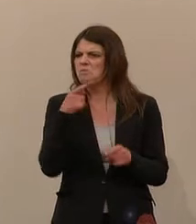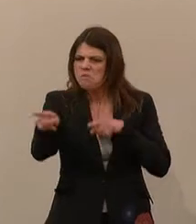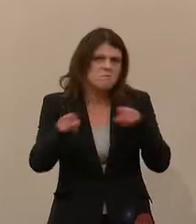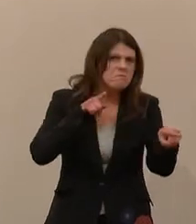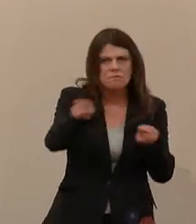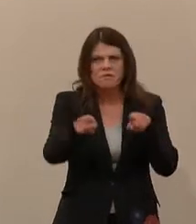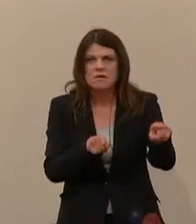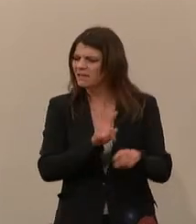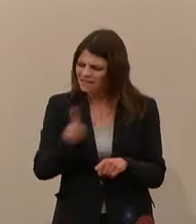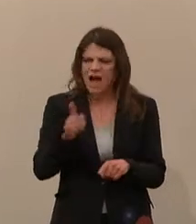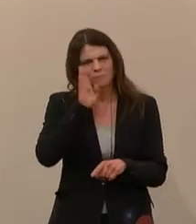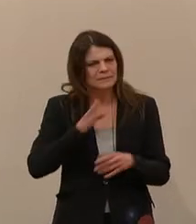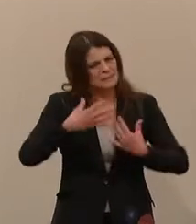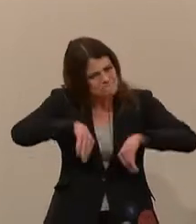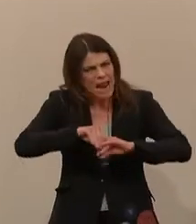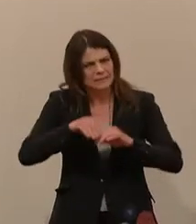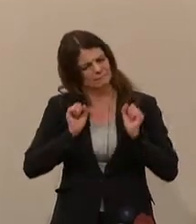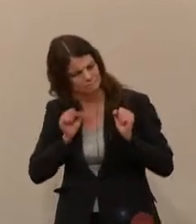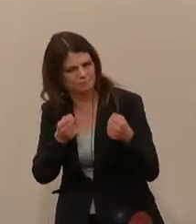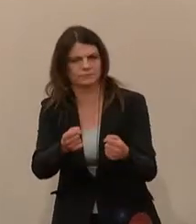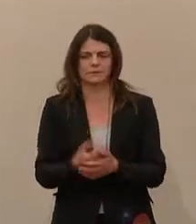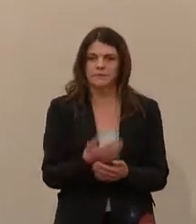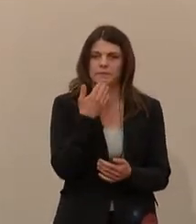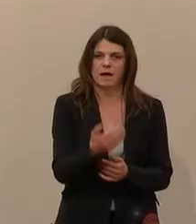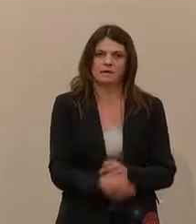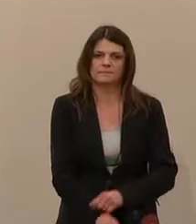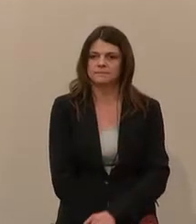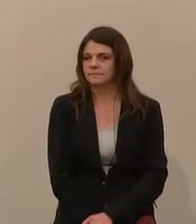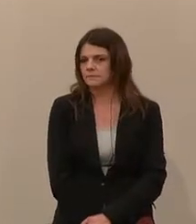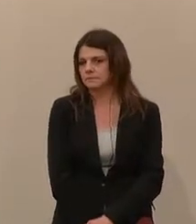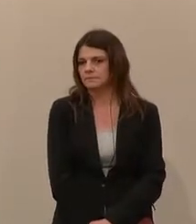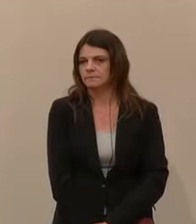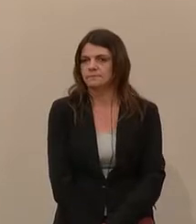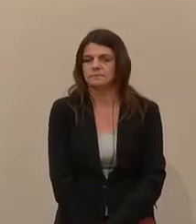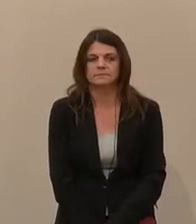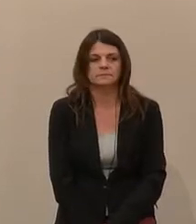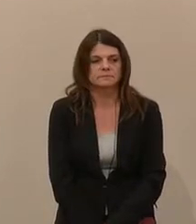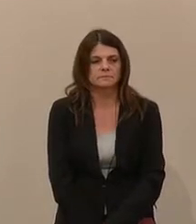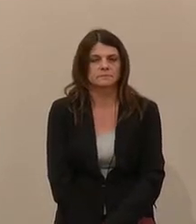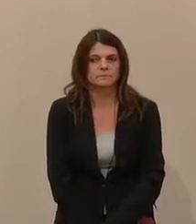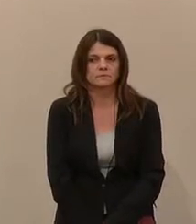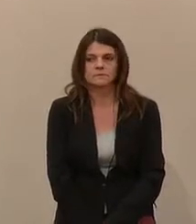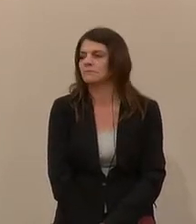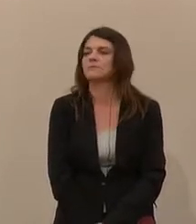Anschuldigungen, sondern packen wir gemeinsam an. Danke.